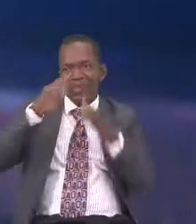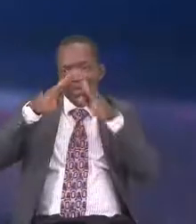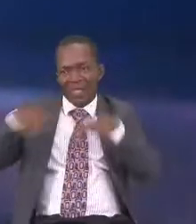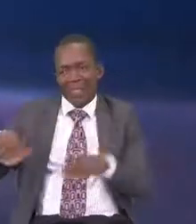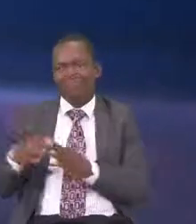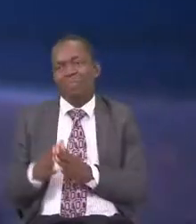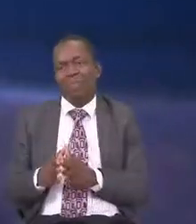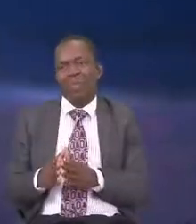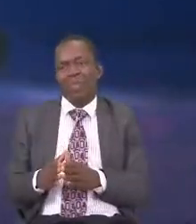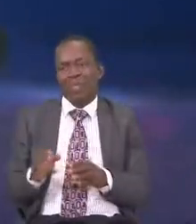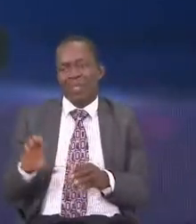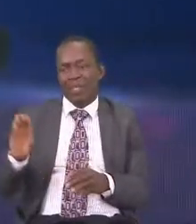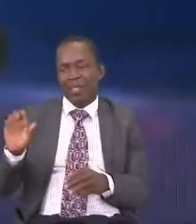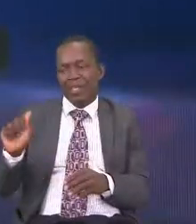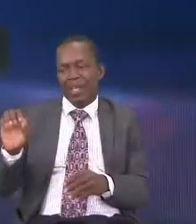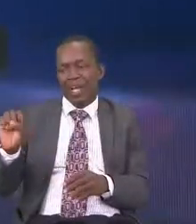Allons aux